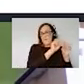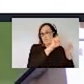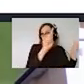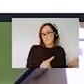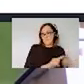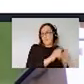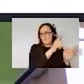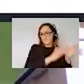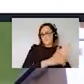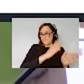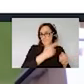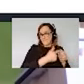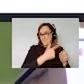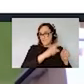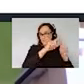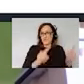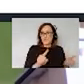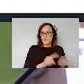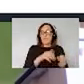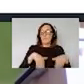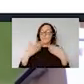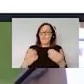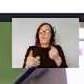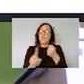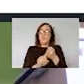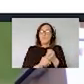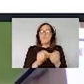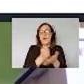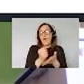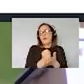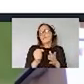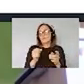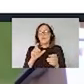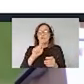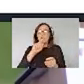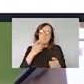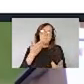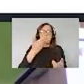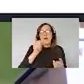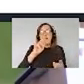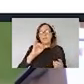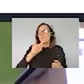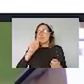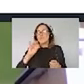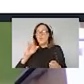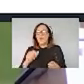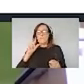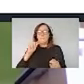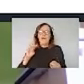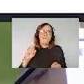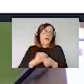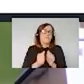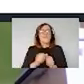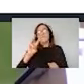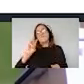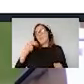znaczy przygotowałam 20 tablic, daję adres i daję numer tablicy i na przykład Marysia, Zosia albo Pan Paweł, Pan Piotr, Pani Wanda mają